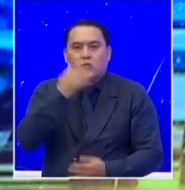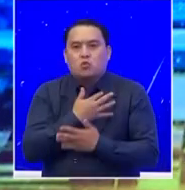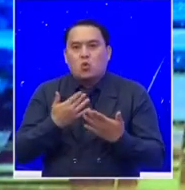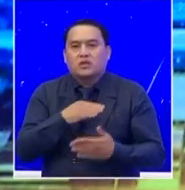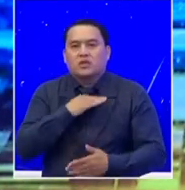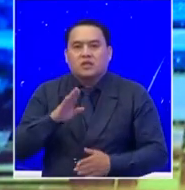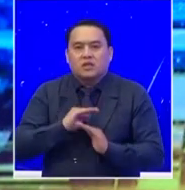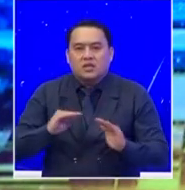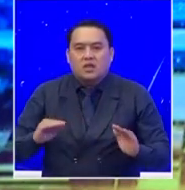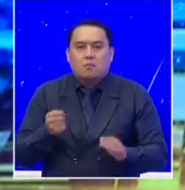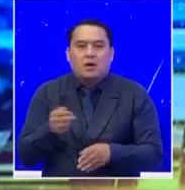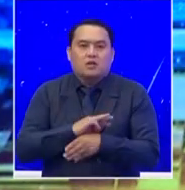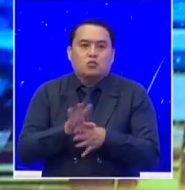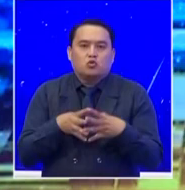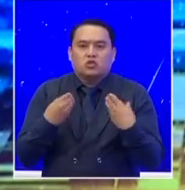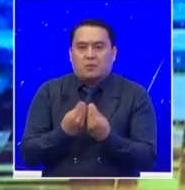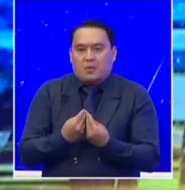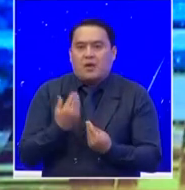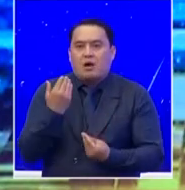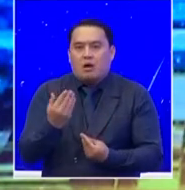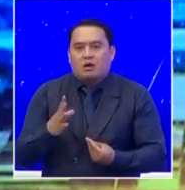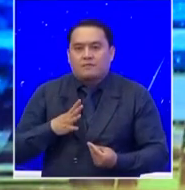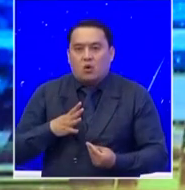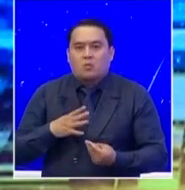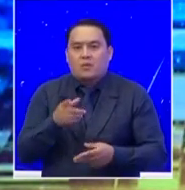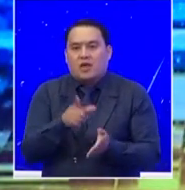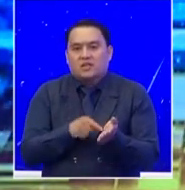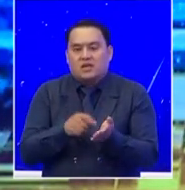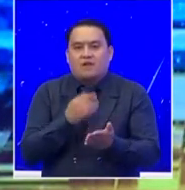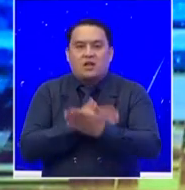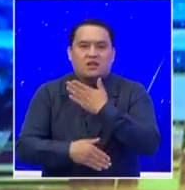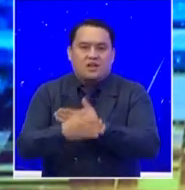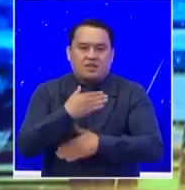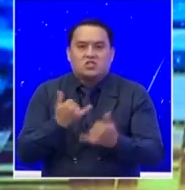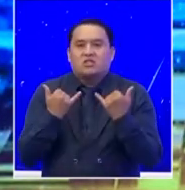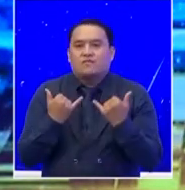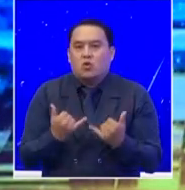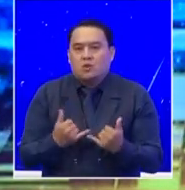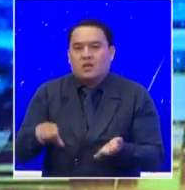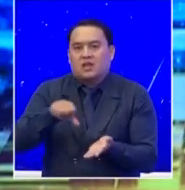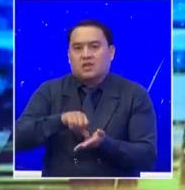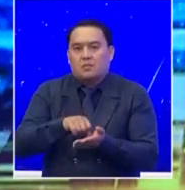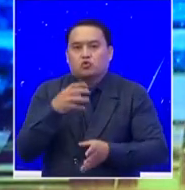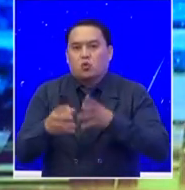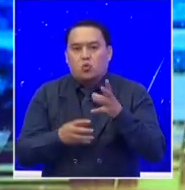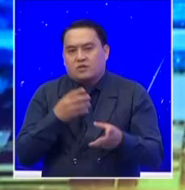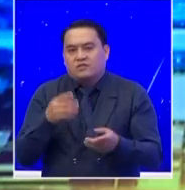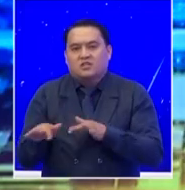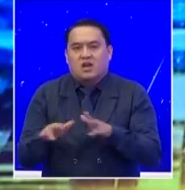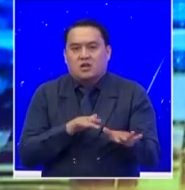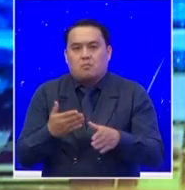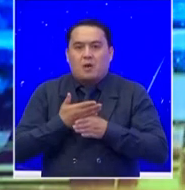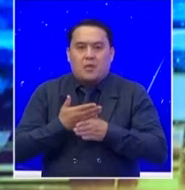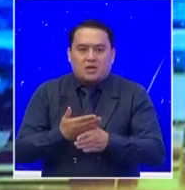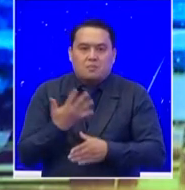числе многодетные, малоимущие и неполные семьи, а также одинокие пенсионеры и инвалиды. Сегодня представители международного движения